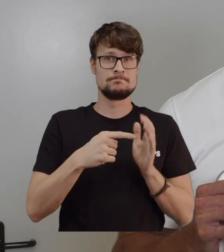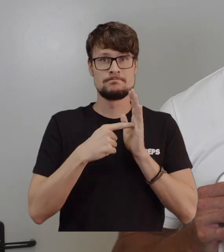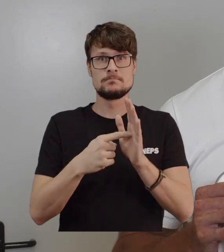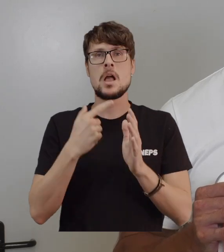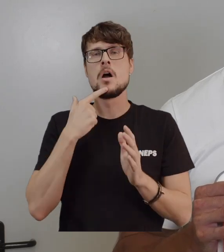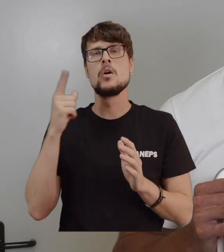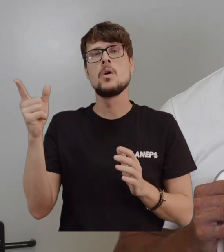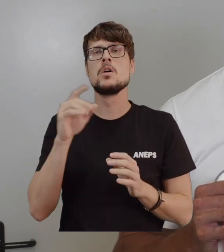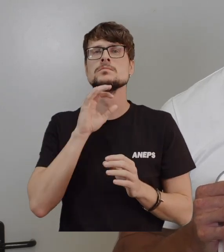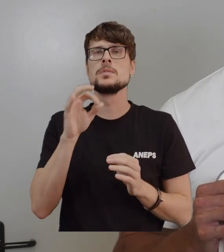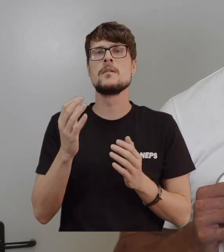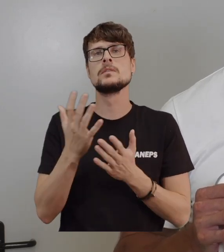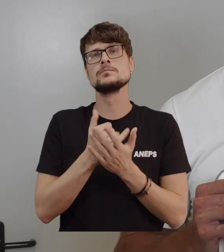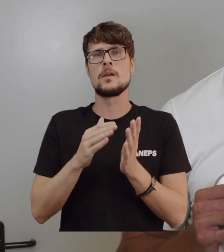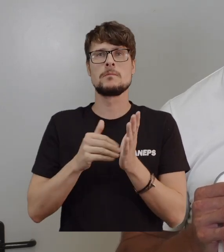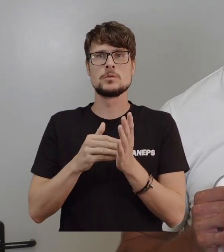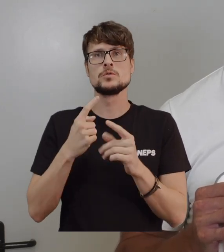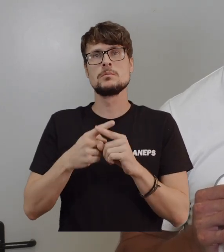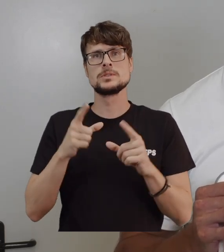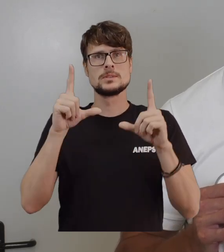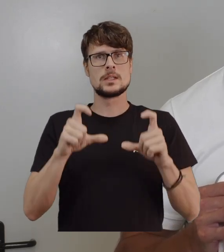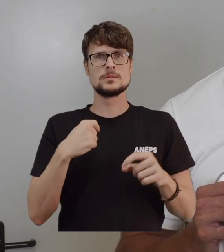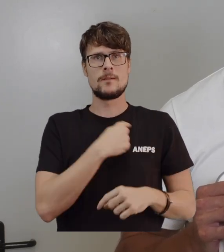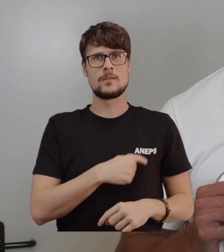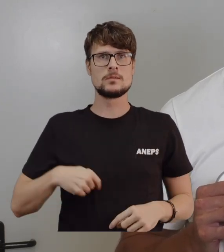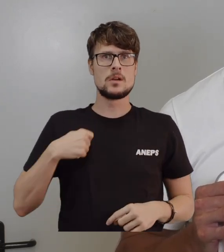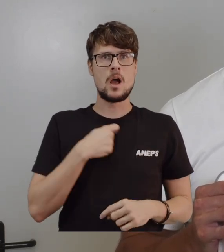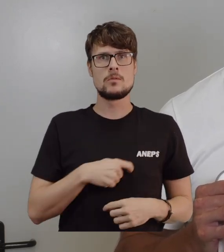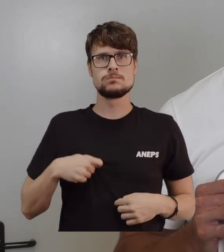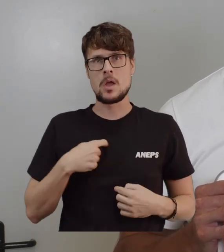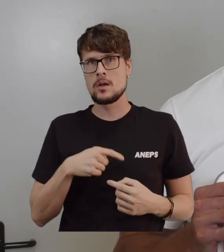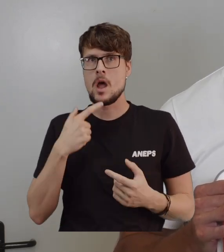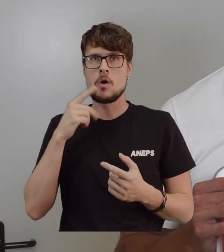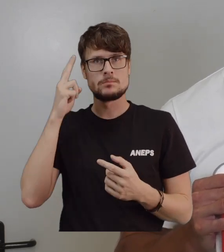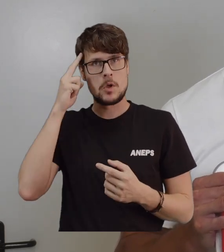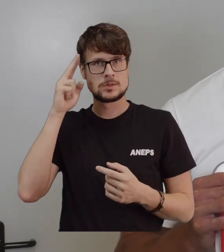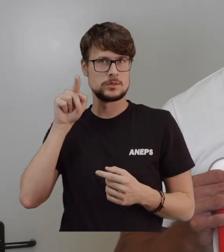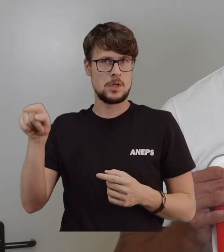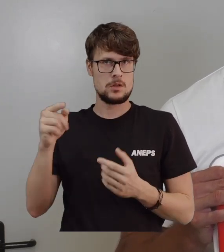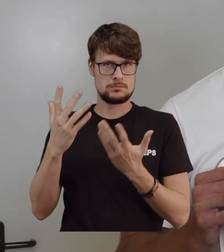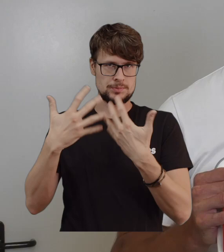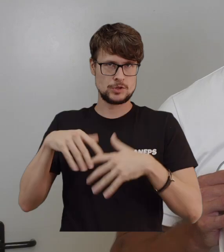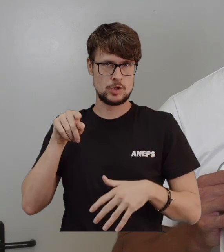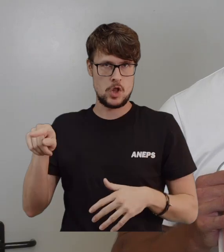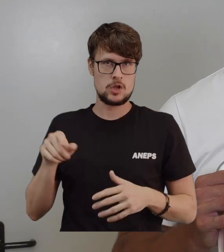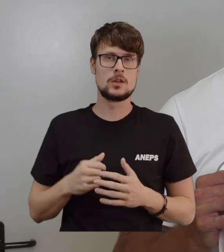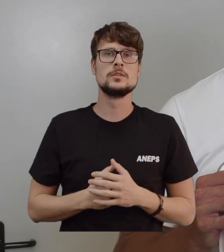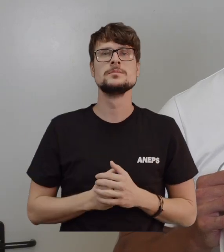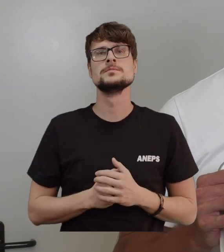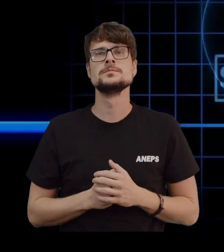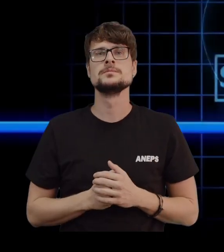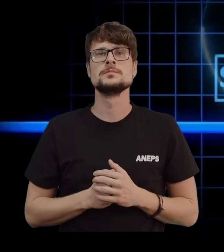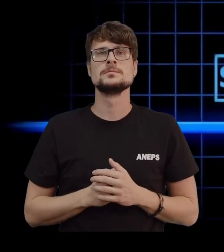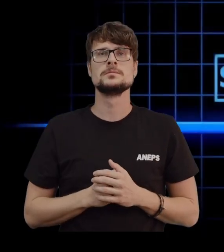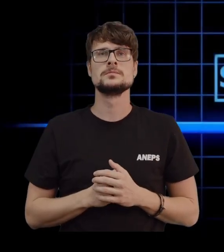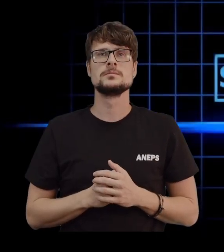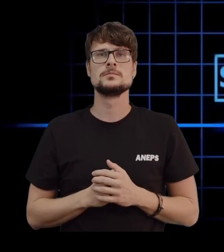ale spoločne ukázať, ako správne rozpoznať zastavenie obehu a ako ho bezpečne naozaj použijeme.